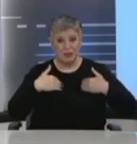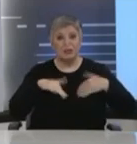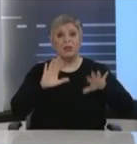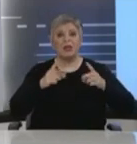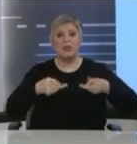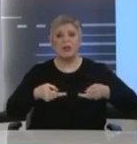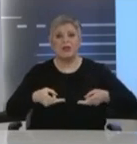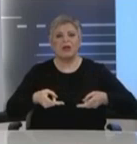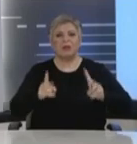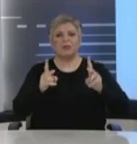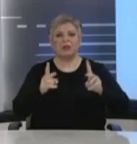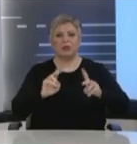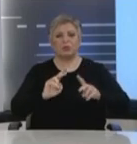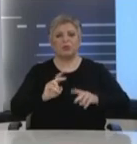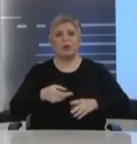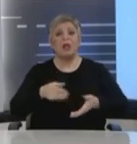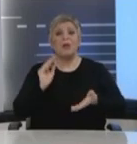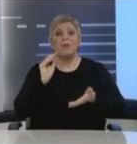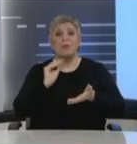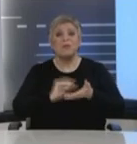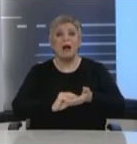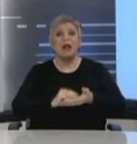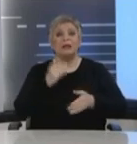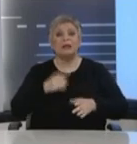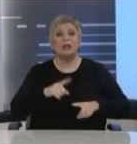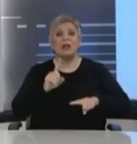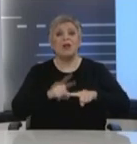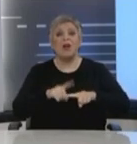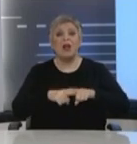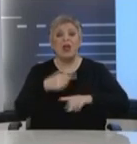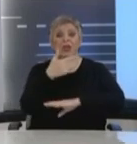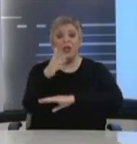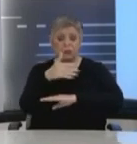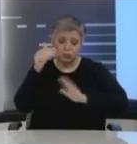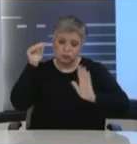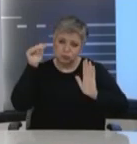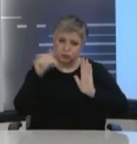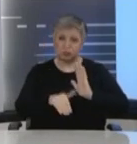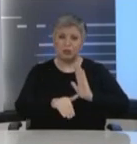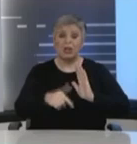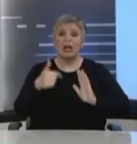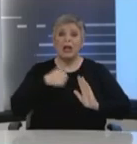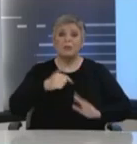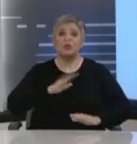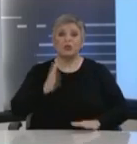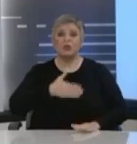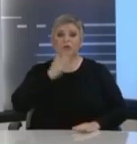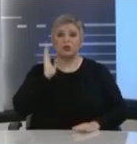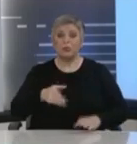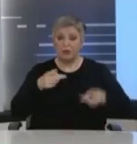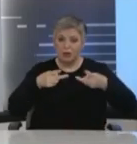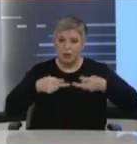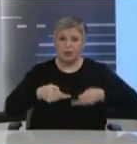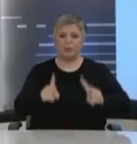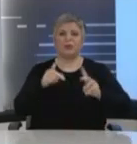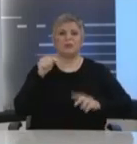να κατρακυλήσει και πάλι η Ελλάδα και η Βουλή στο βούρκο. Όσο περνάει από το χέρι μας, δεν θα επιτρέψουμε να